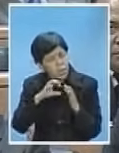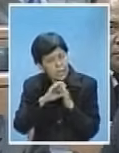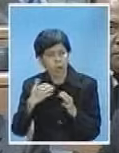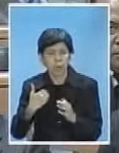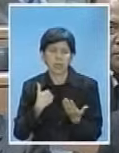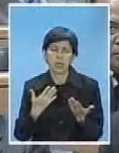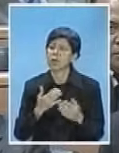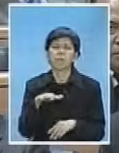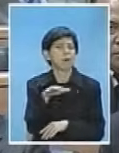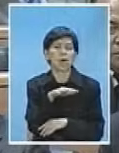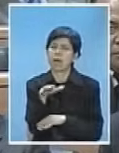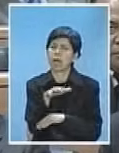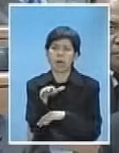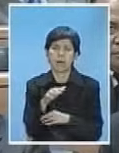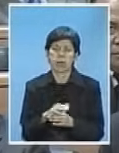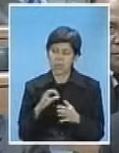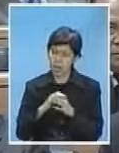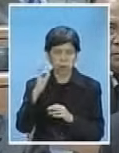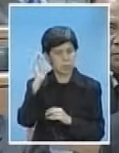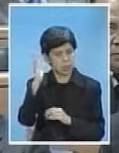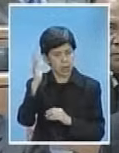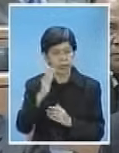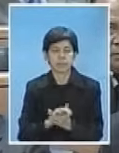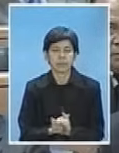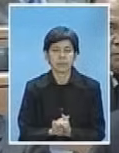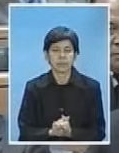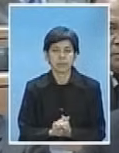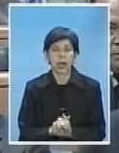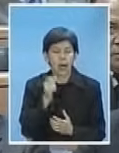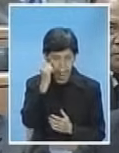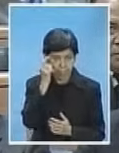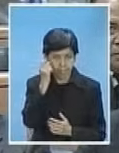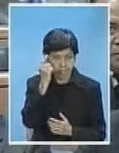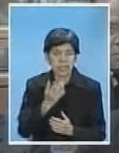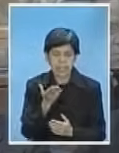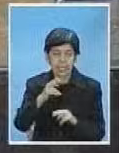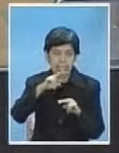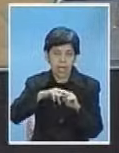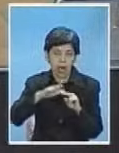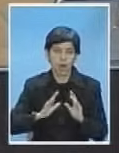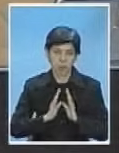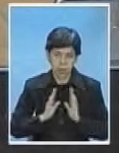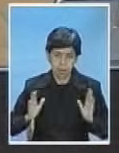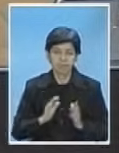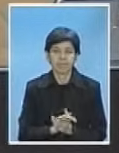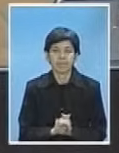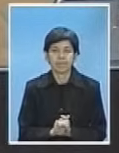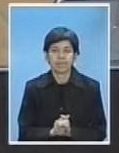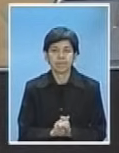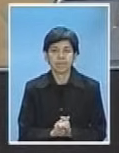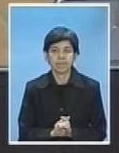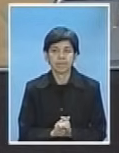ซึ่งเป็นเรื่องปกติธรรมดาของการอภิปรายในสภา ครับเข้าใจแล้วครับครับเชิญนั่งเถอะครับขอบคุณครับ